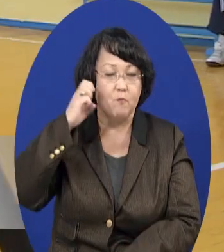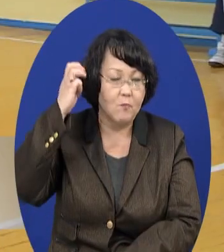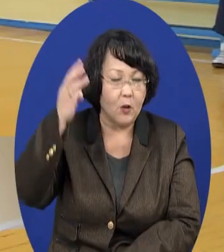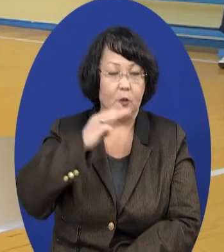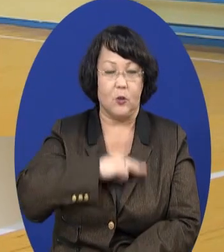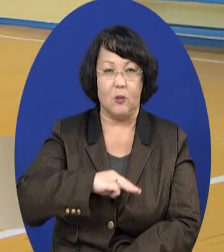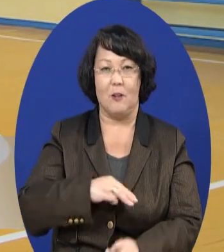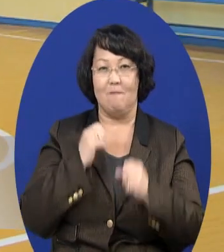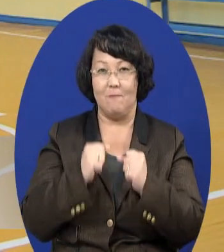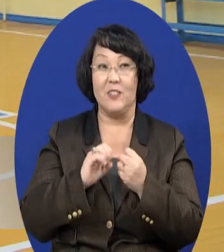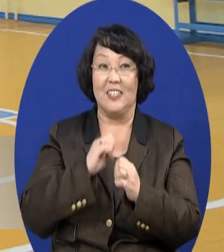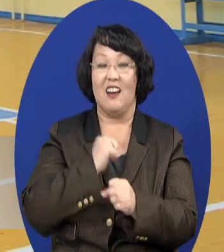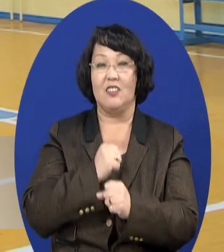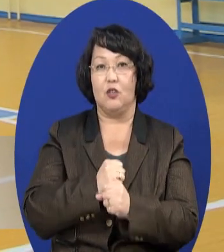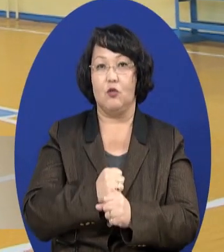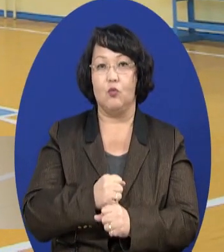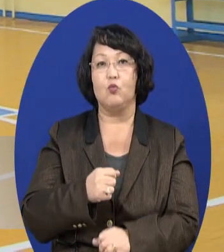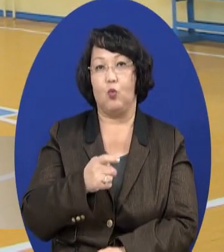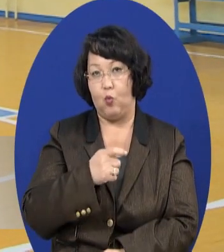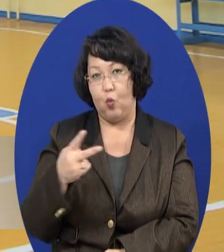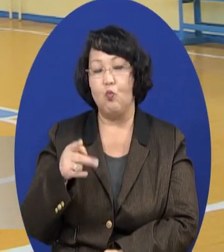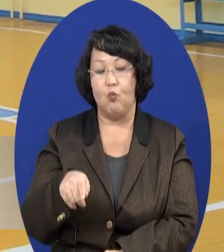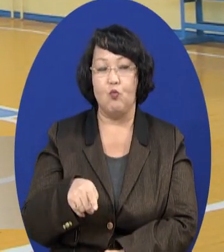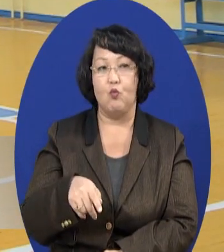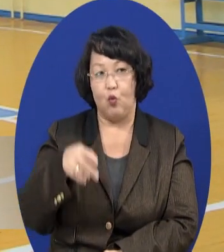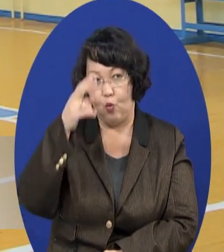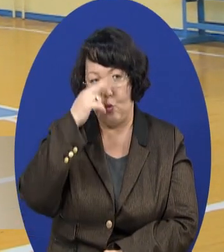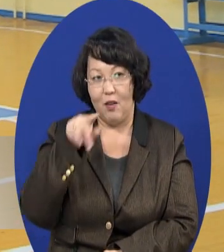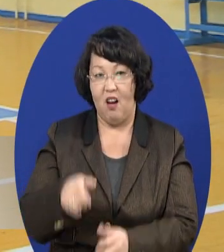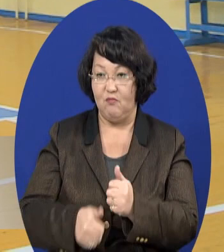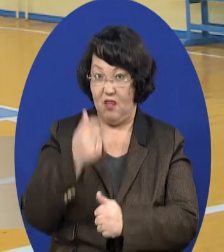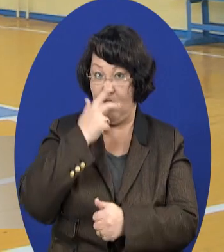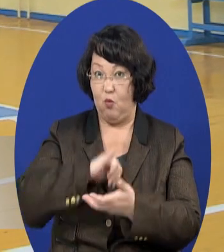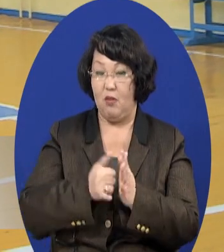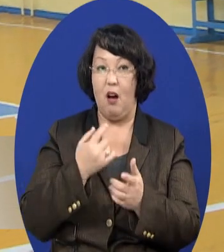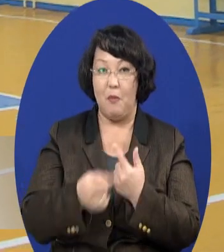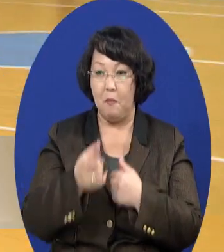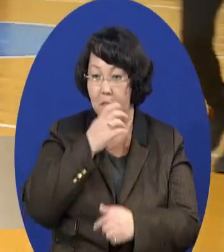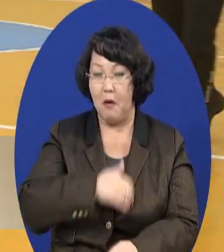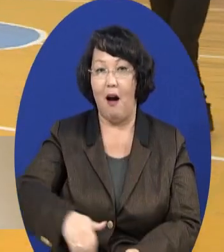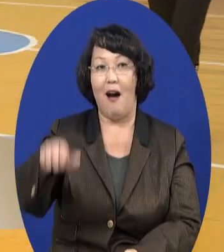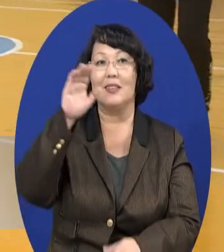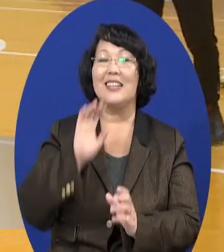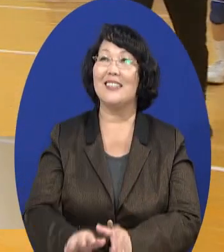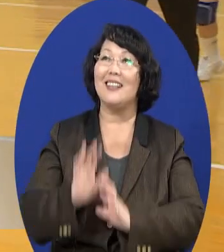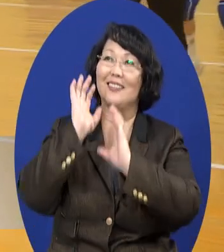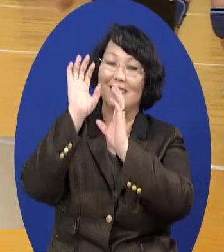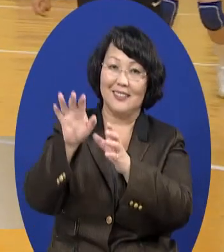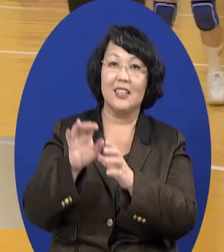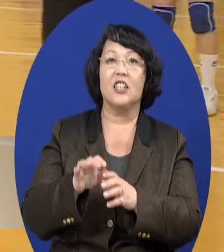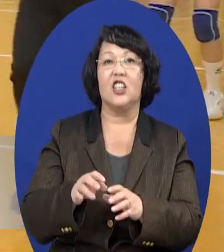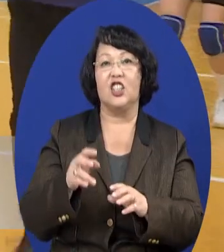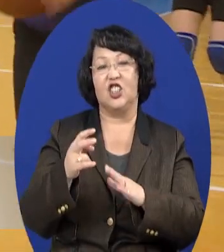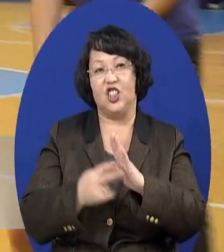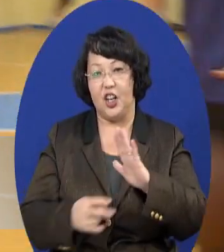мэдрэшгүй зүтгэж байгаа нэгэн гэж хэлж болно. Учир нь түүний амжилт үүний нэг нотлогоо юм. Багаасаа сагс ширээний тенс тоглож олон